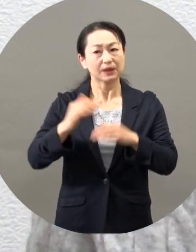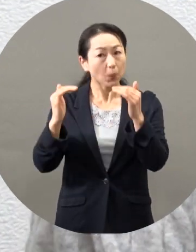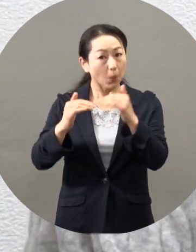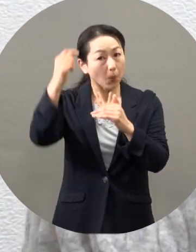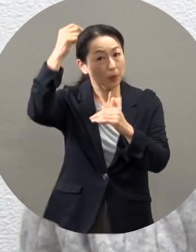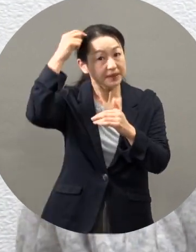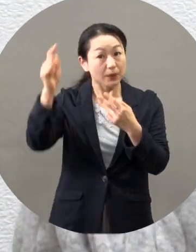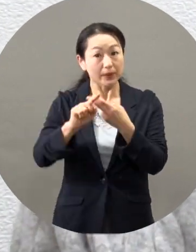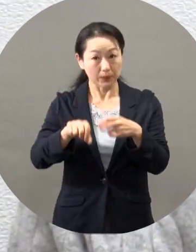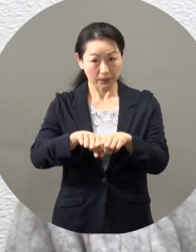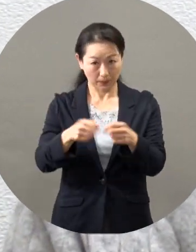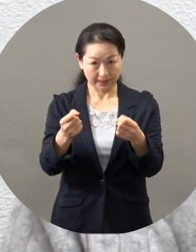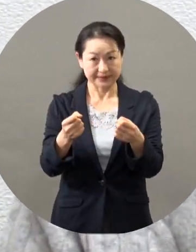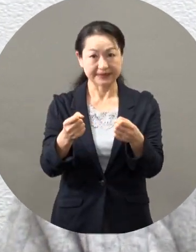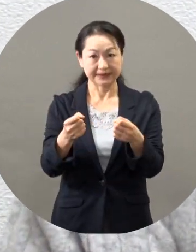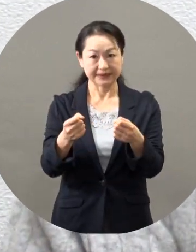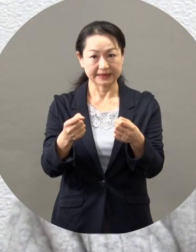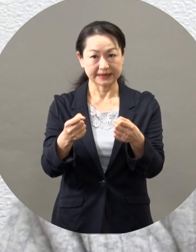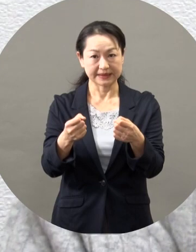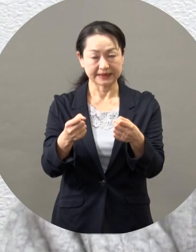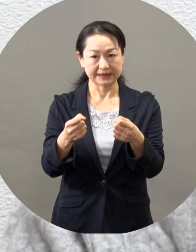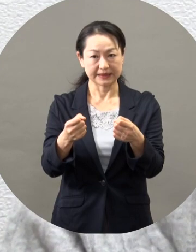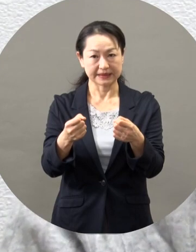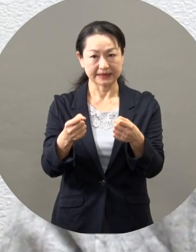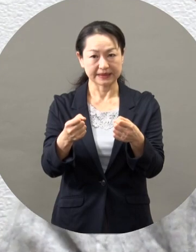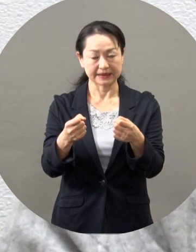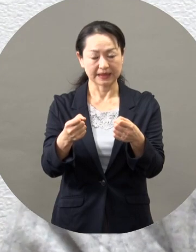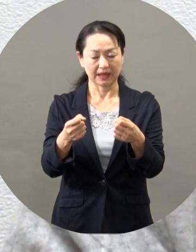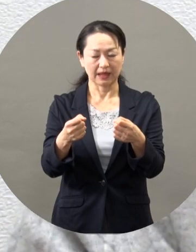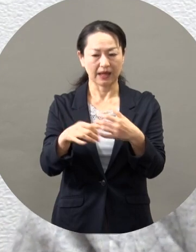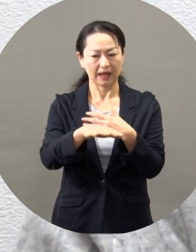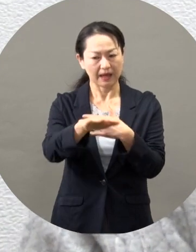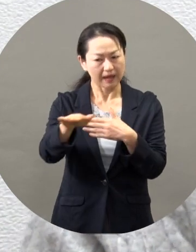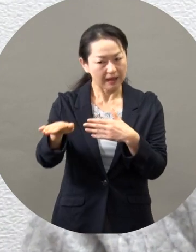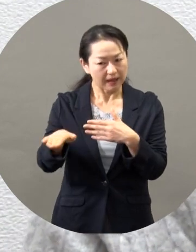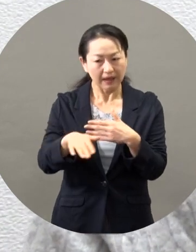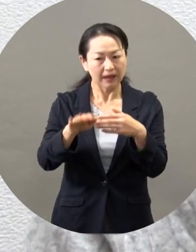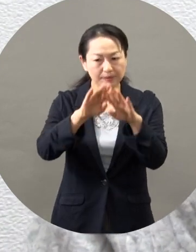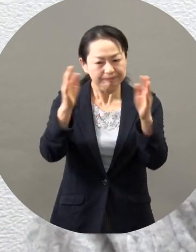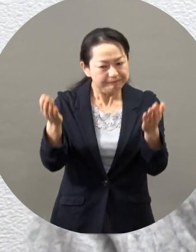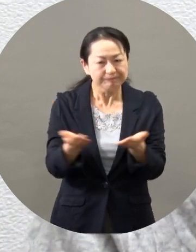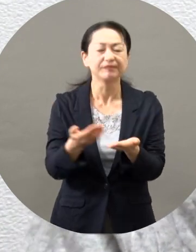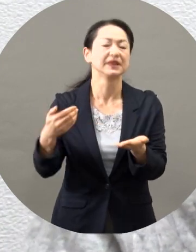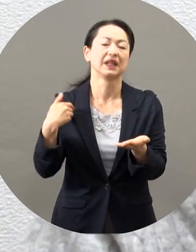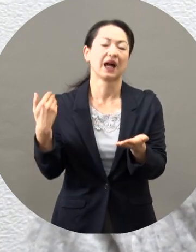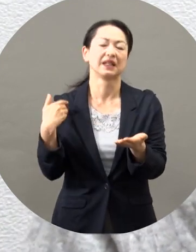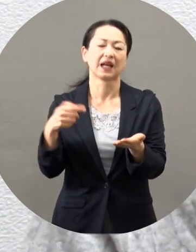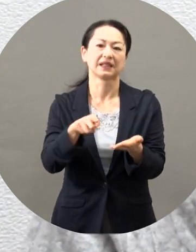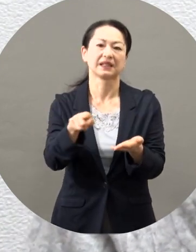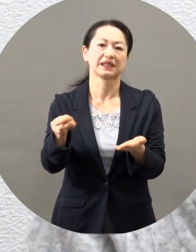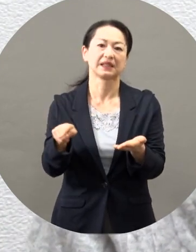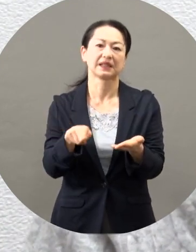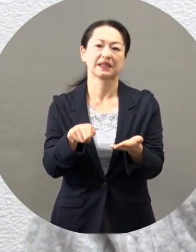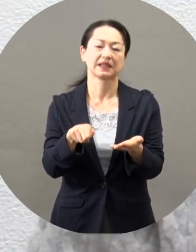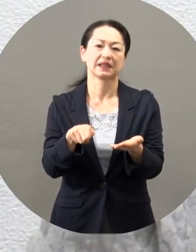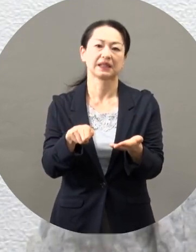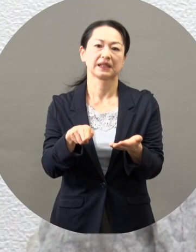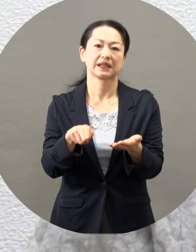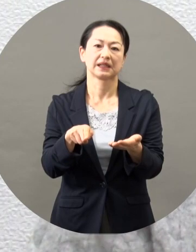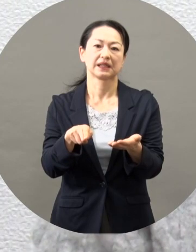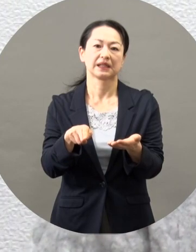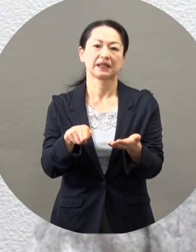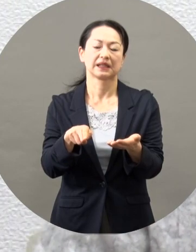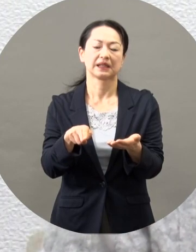障害っていうのが周知っていうか全く知らてないことだったから